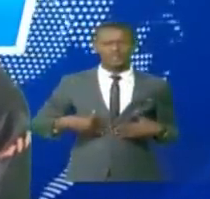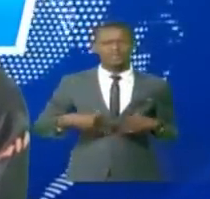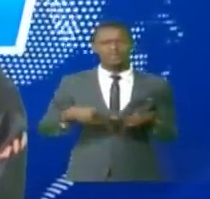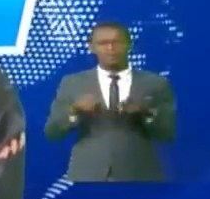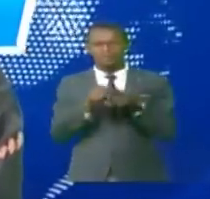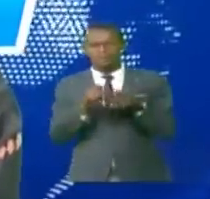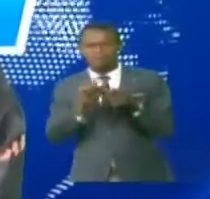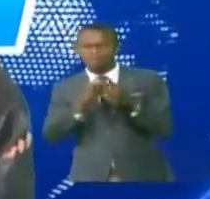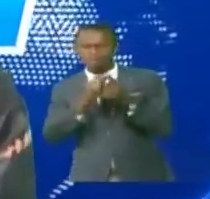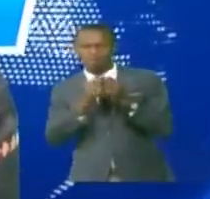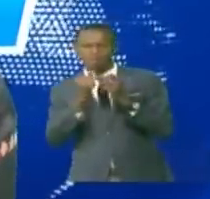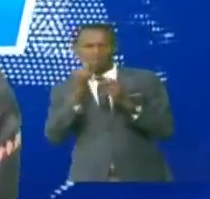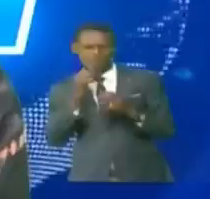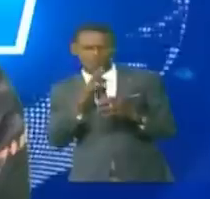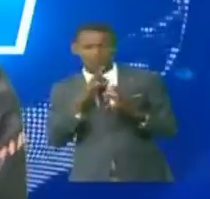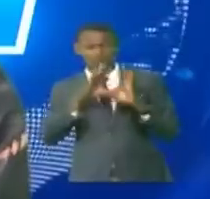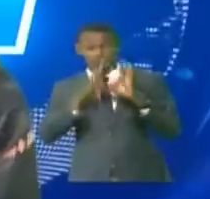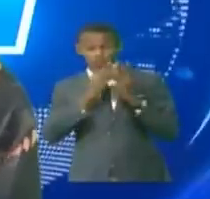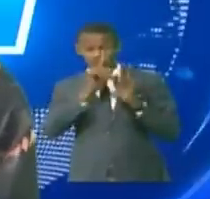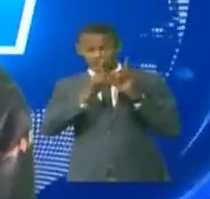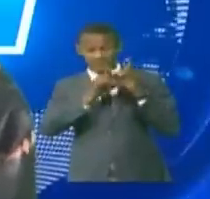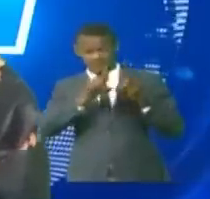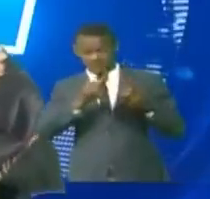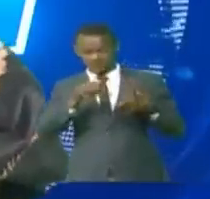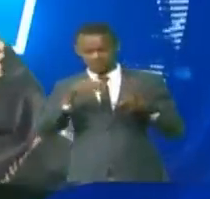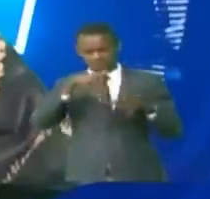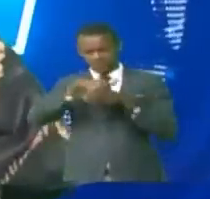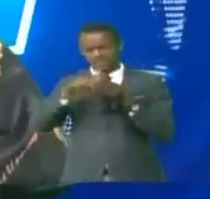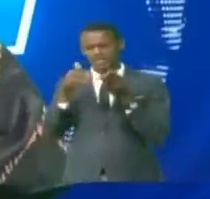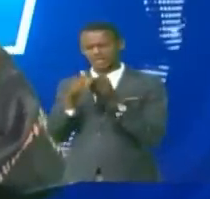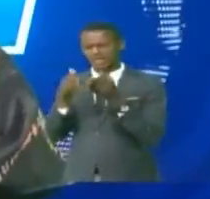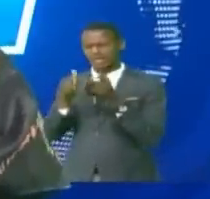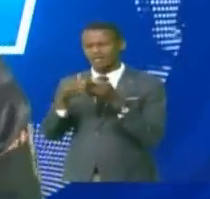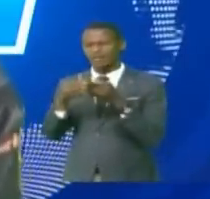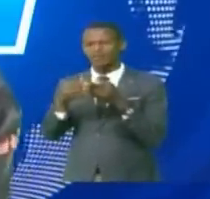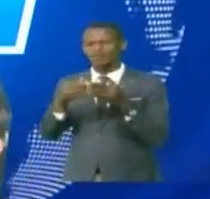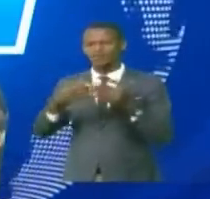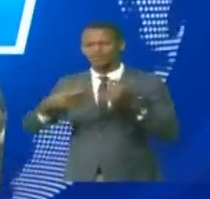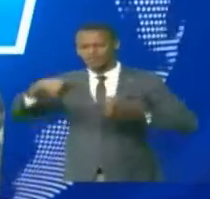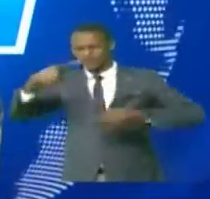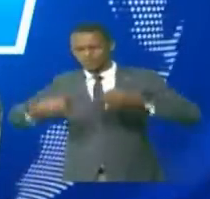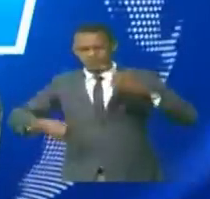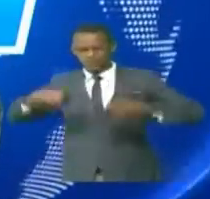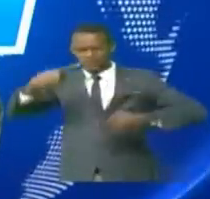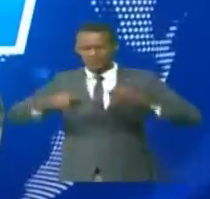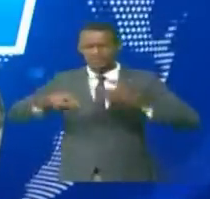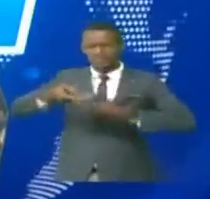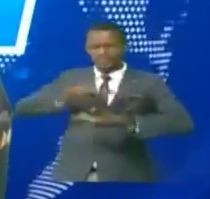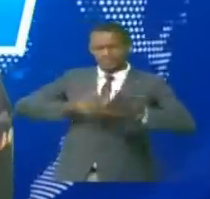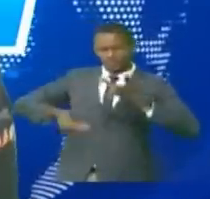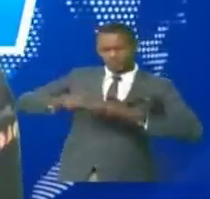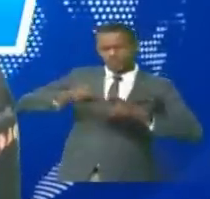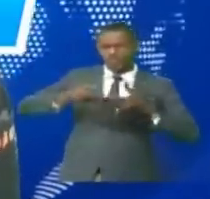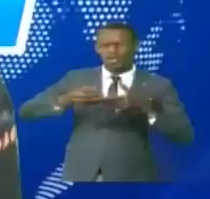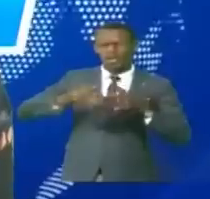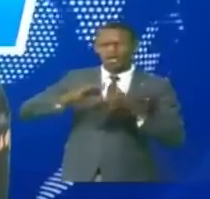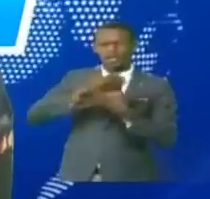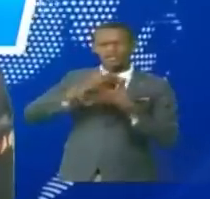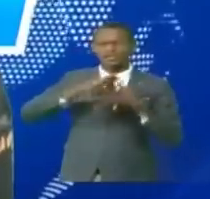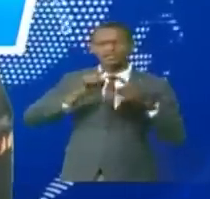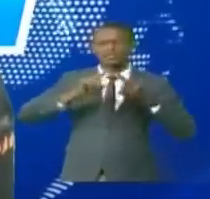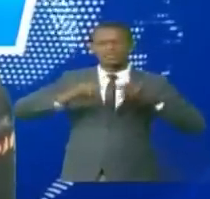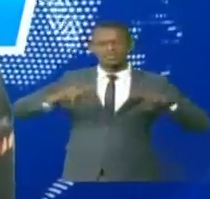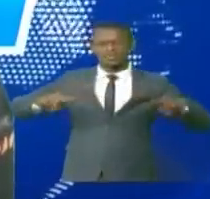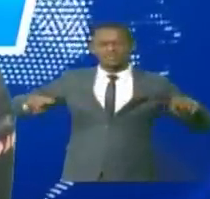ont été développés au cours d'une journée de dialogue entre les différents acteurs communautaires sur le droit en matière de